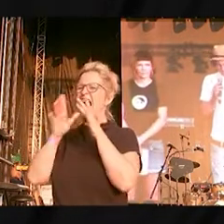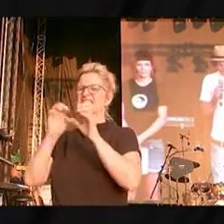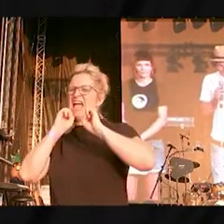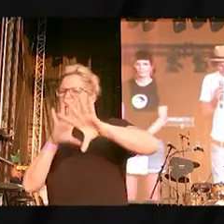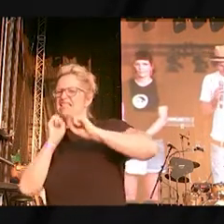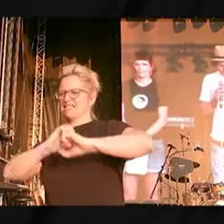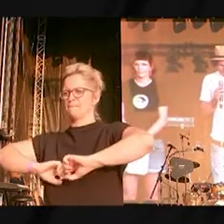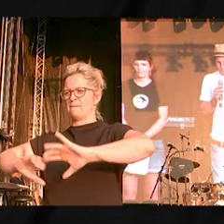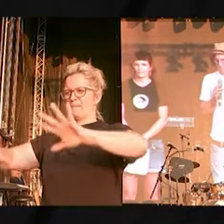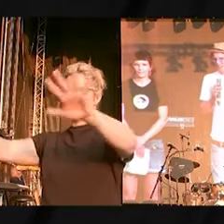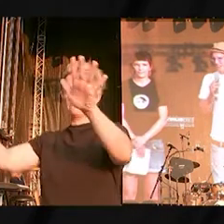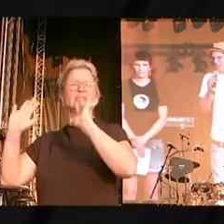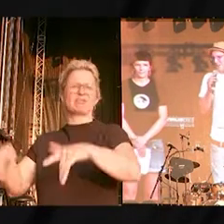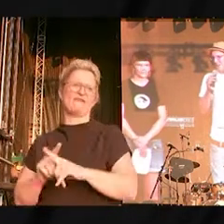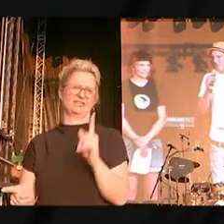verbreiten.